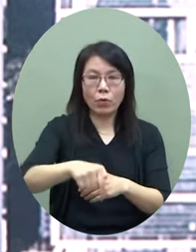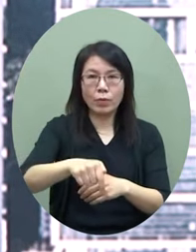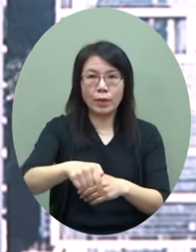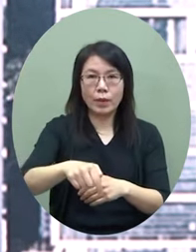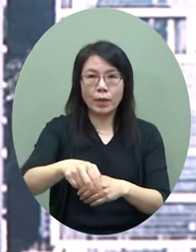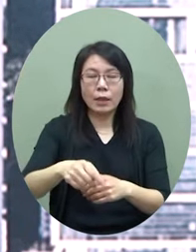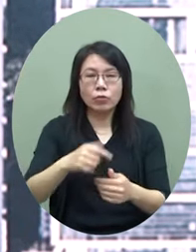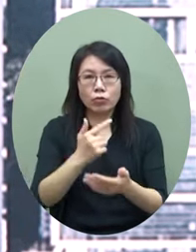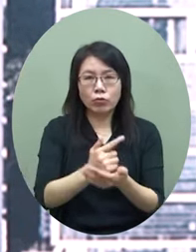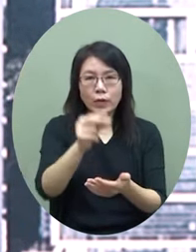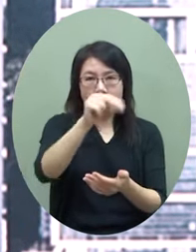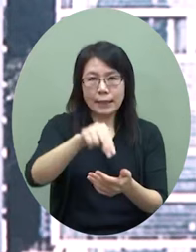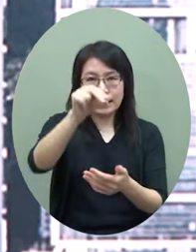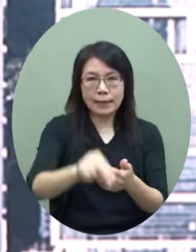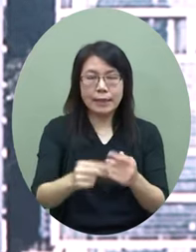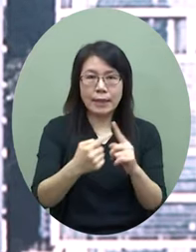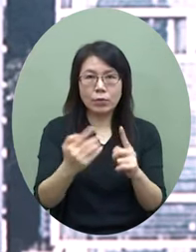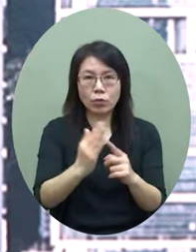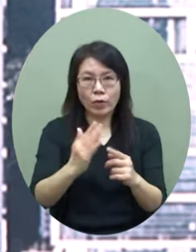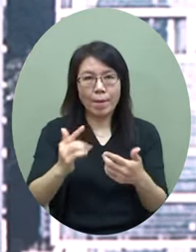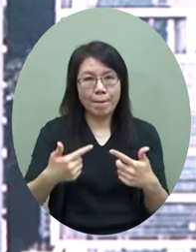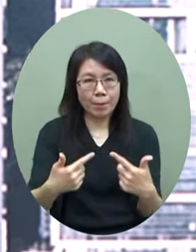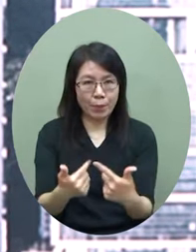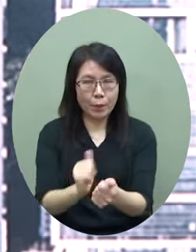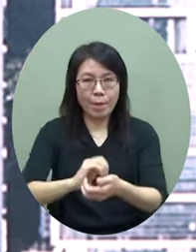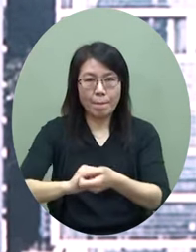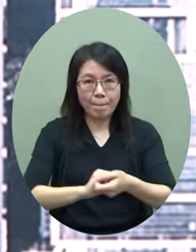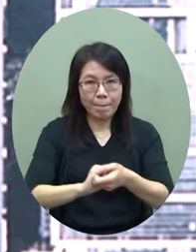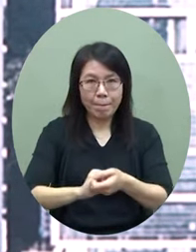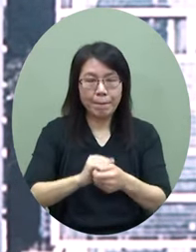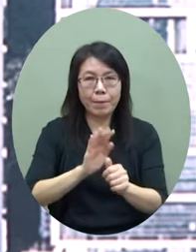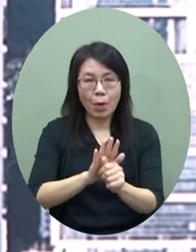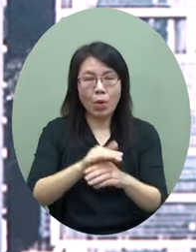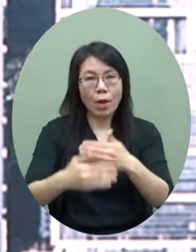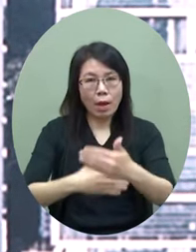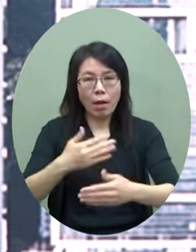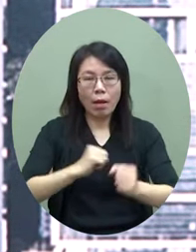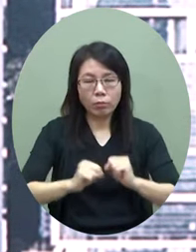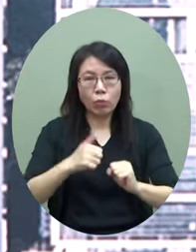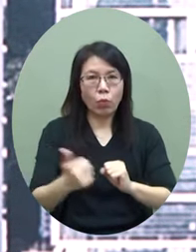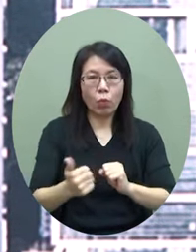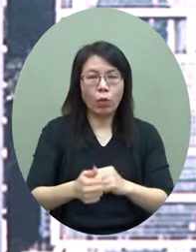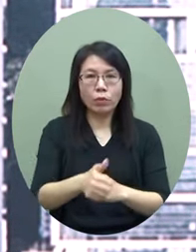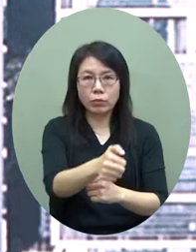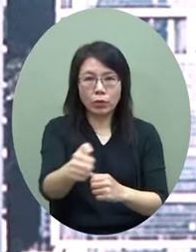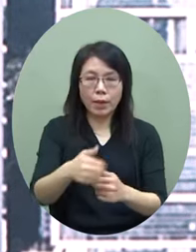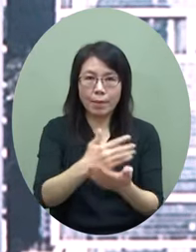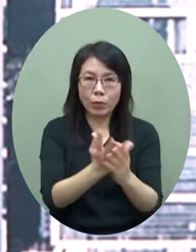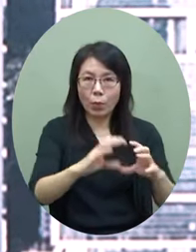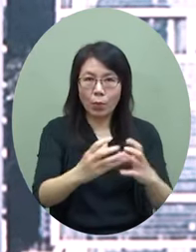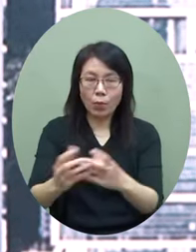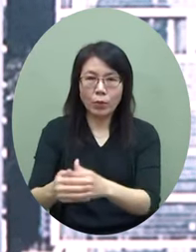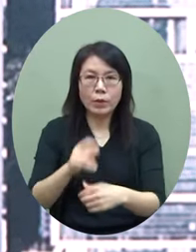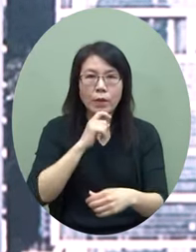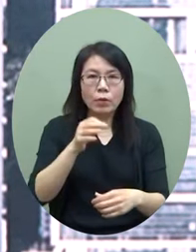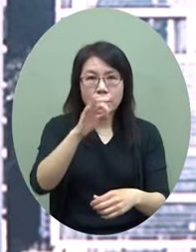名的居民他們的配合所以整個行動才能夠順暢也多謝我們不同的部門超